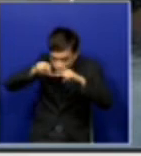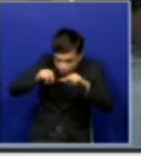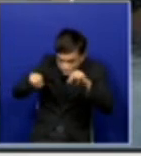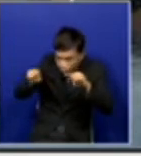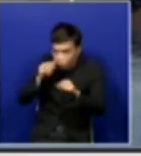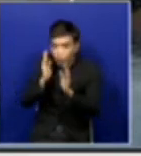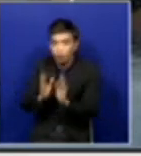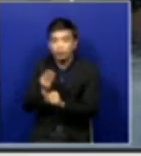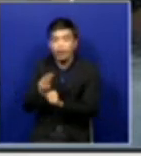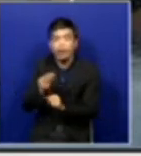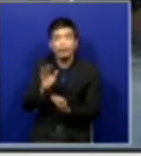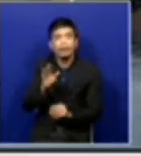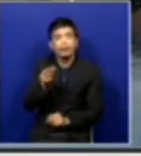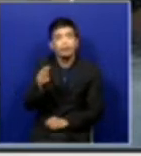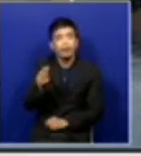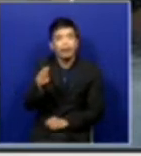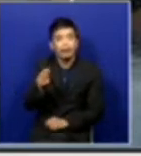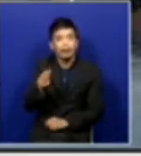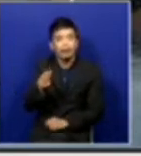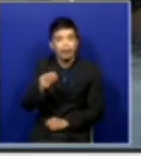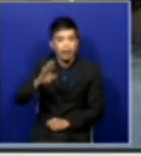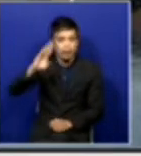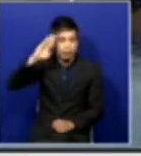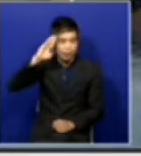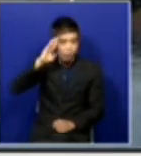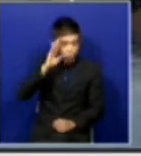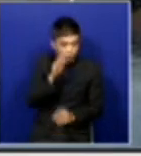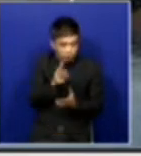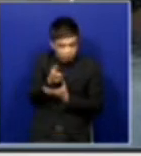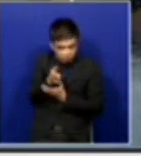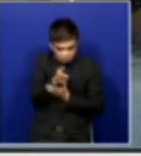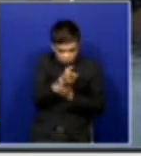แสนตำรวจตระเวนชายแดน19,000